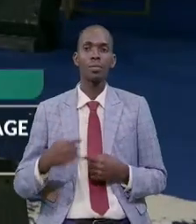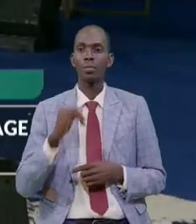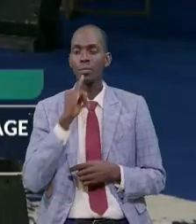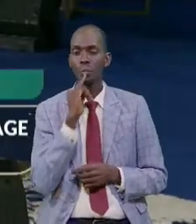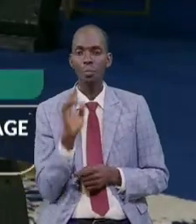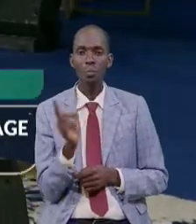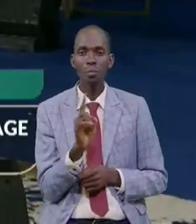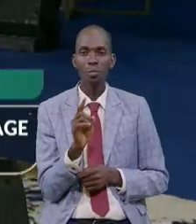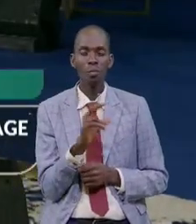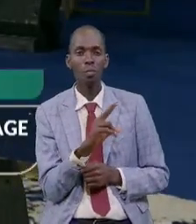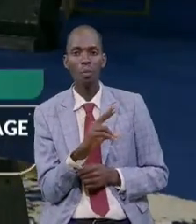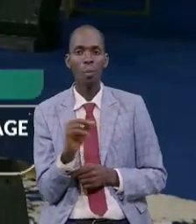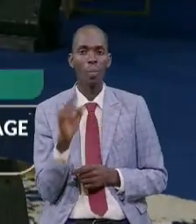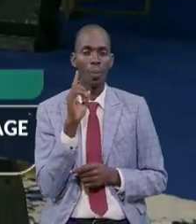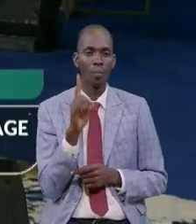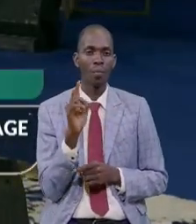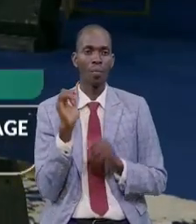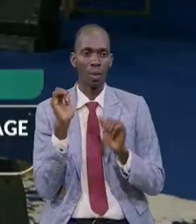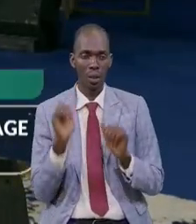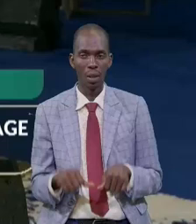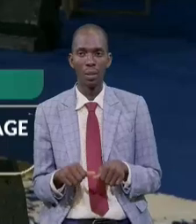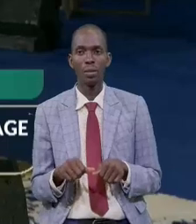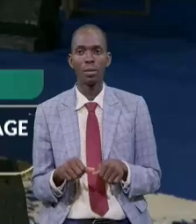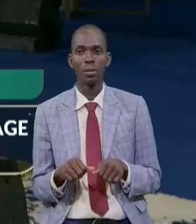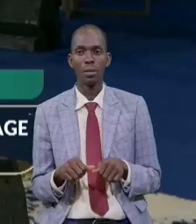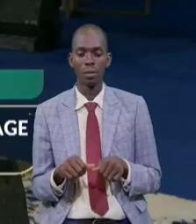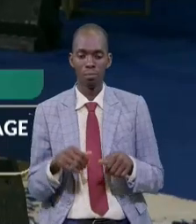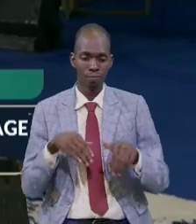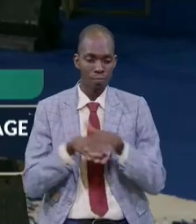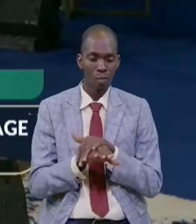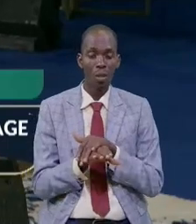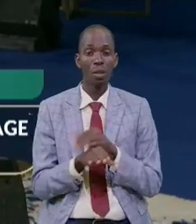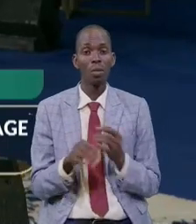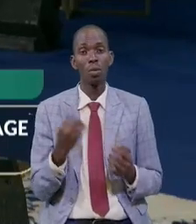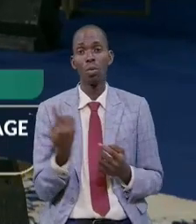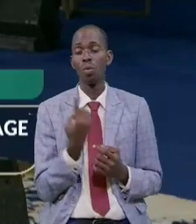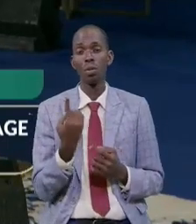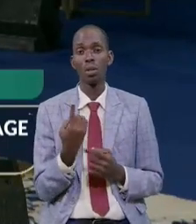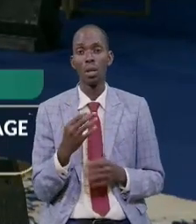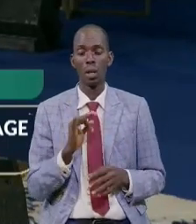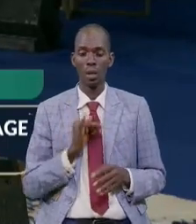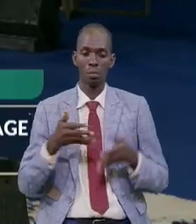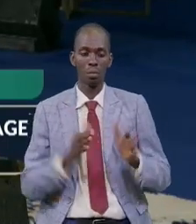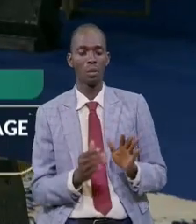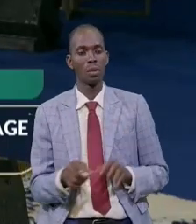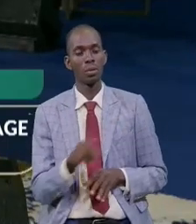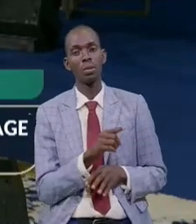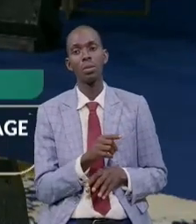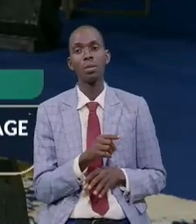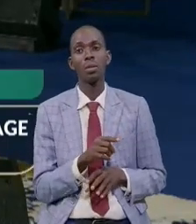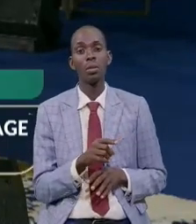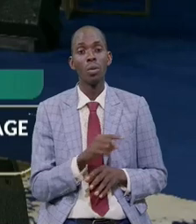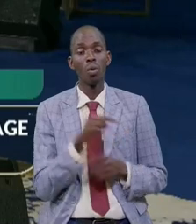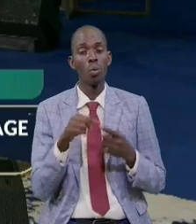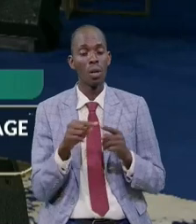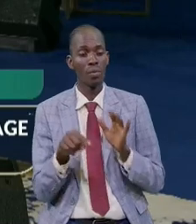c'est là où personne ne peut atteindre à moins que je leur permets les paroles négativ lorsque